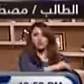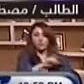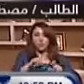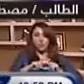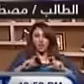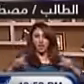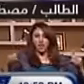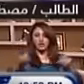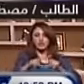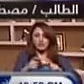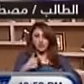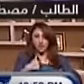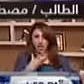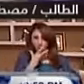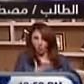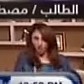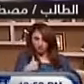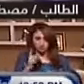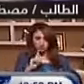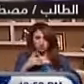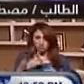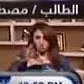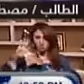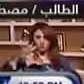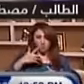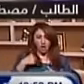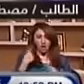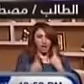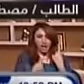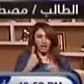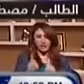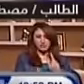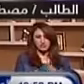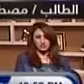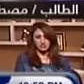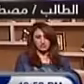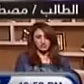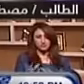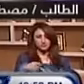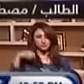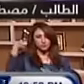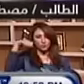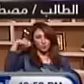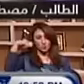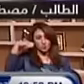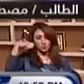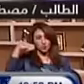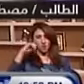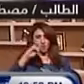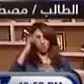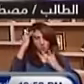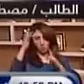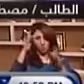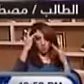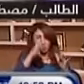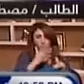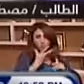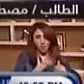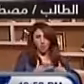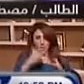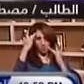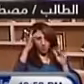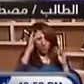تبقى كده؟ انا بصراحه يعني شهاده حق موضوع اخوانه الوزاره في موضوع الاخوانه في الوزاره، انا ما شفتش